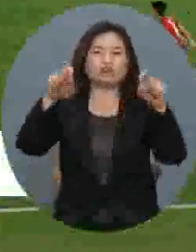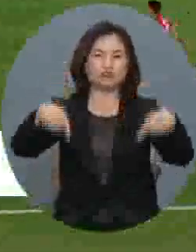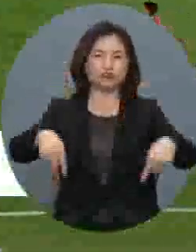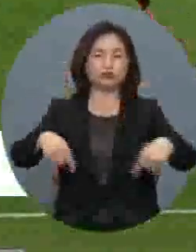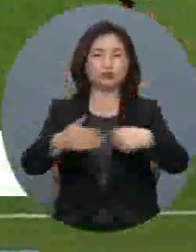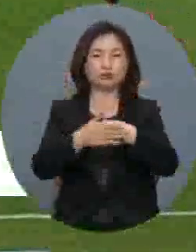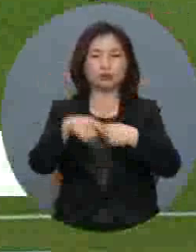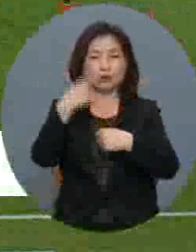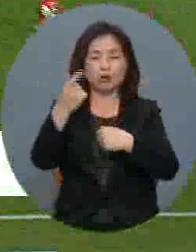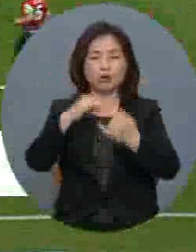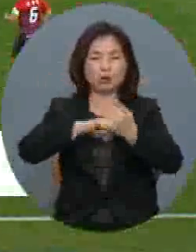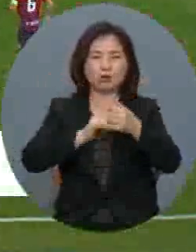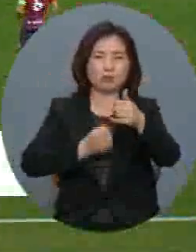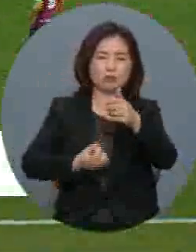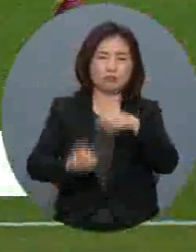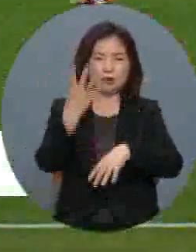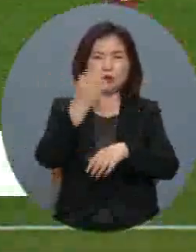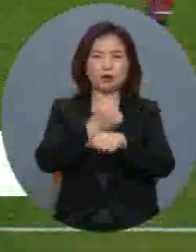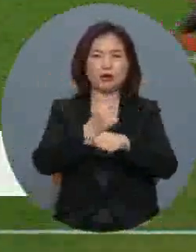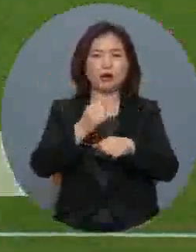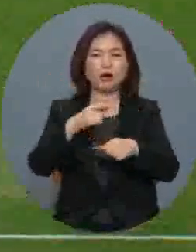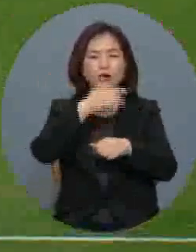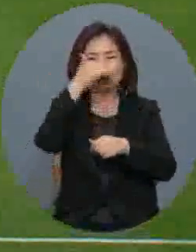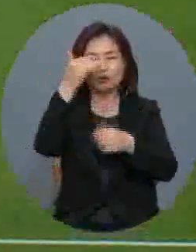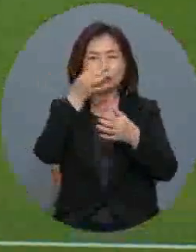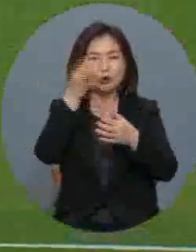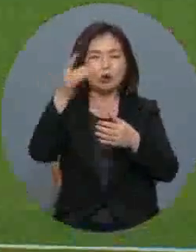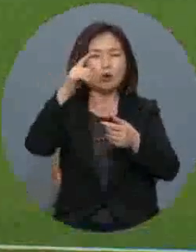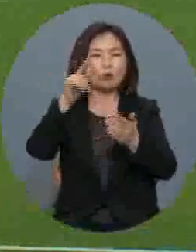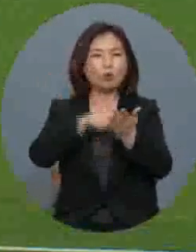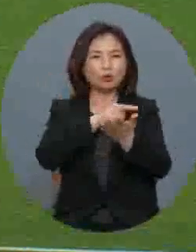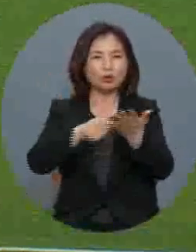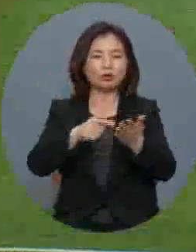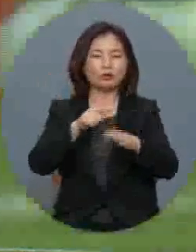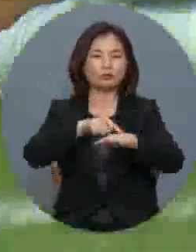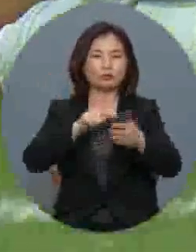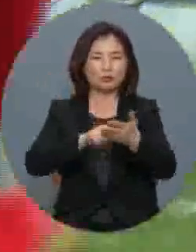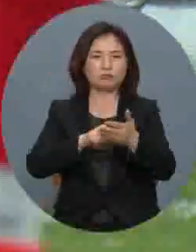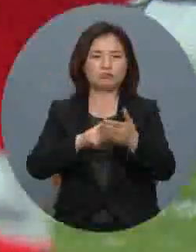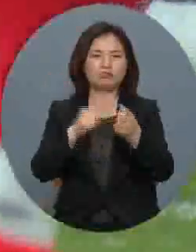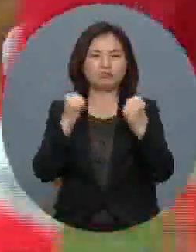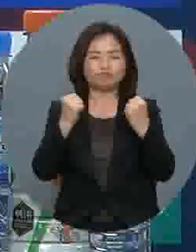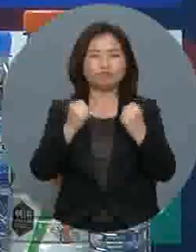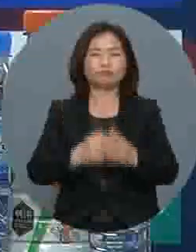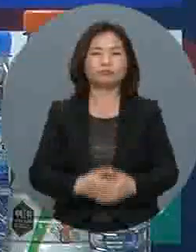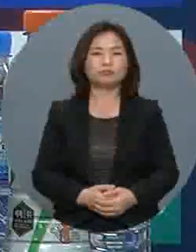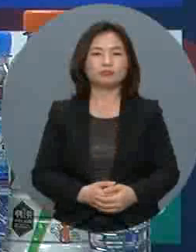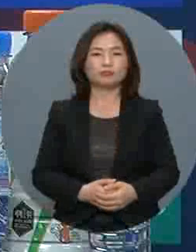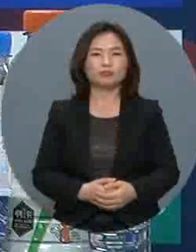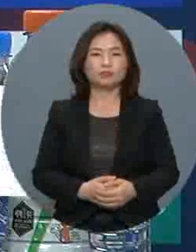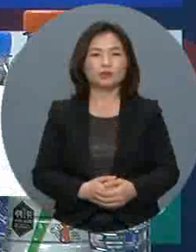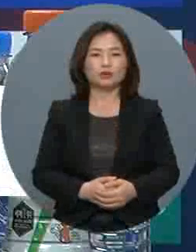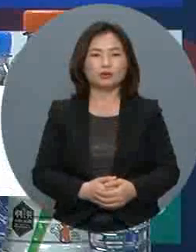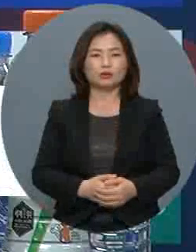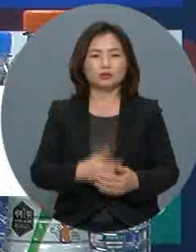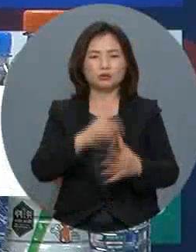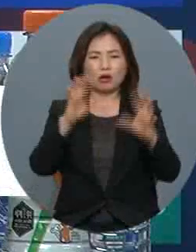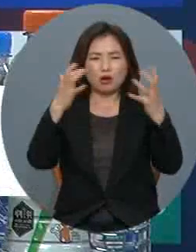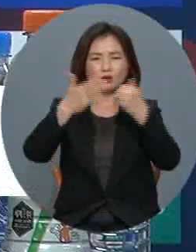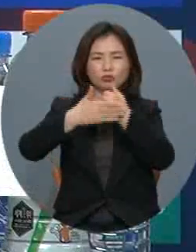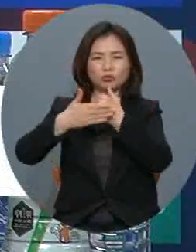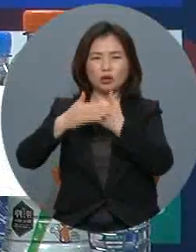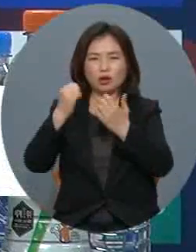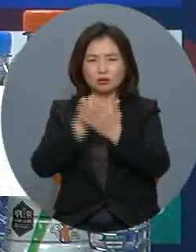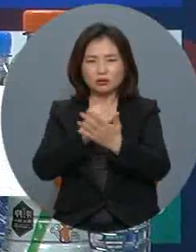다음 경기는 반드시 이겨 새로운 홈팬들의 성원에 보답하겠다는 의지는 여전했습니다. 너무 응원도 해주고 막